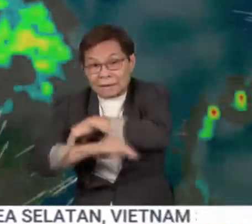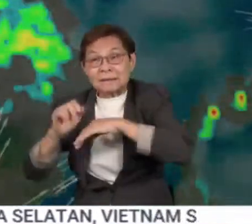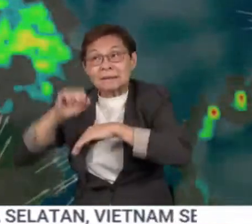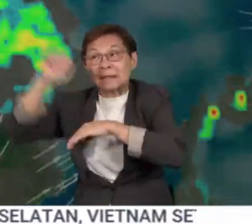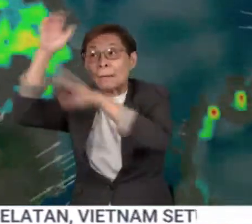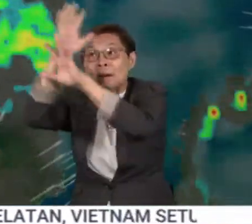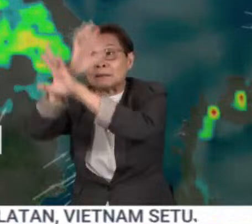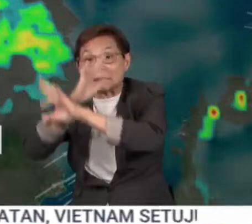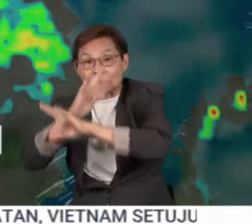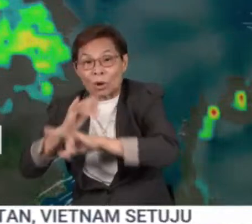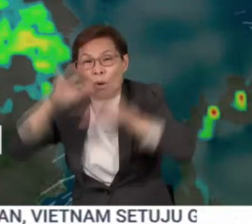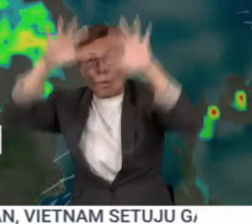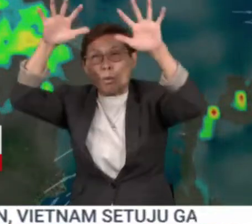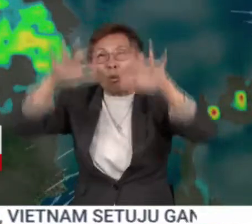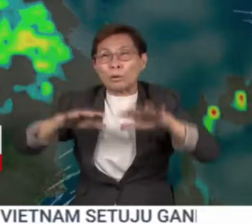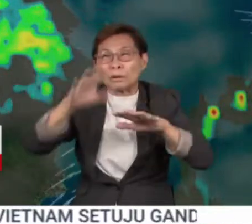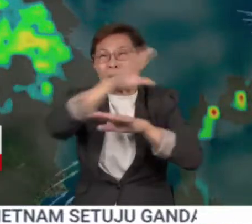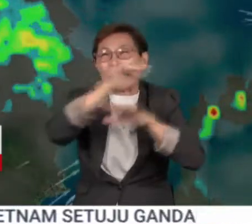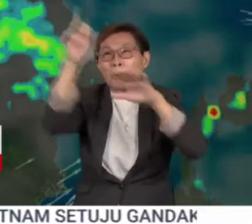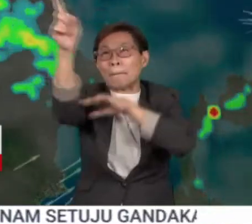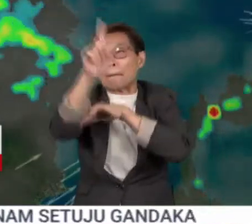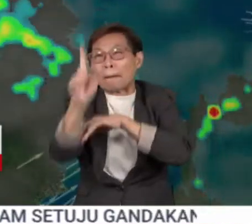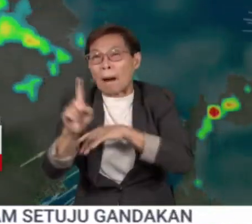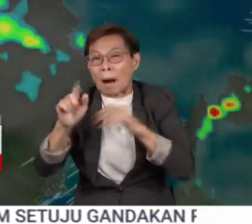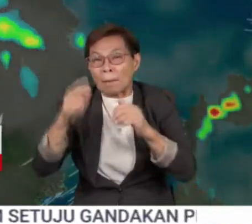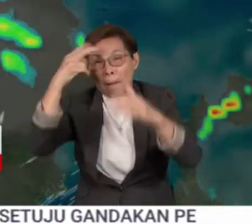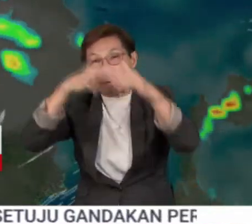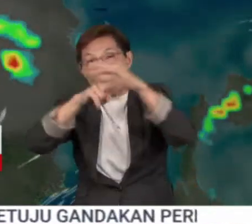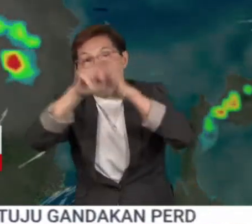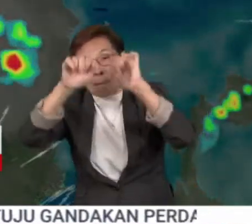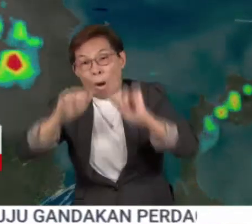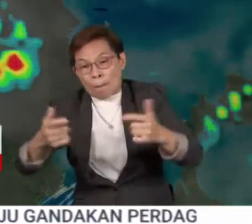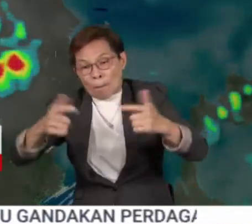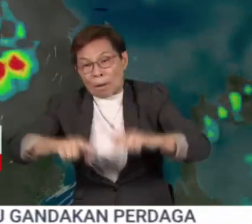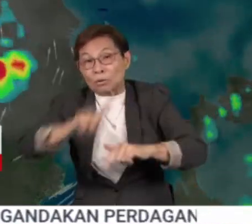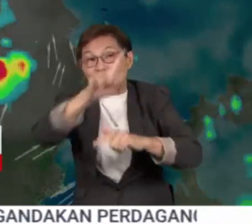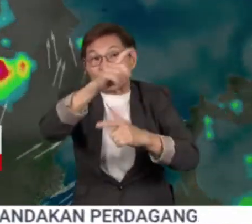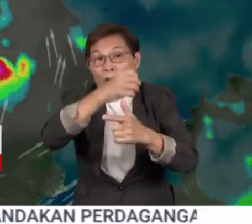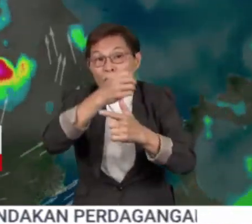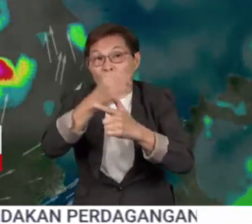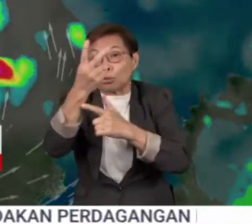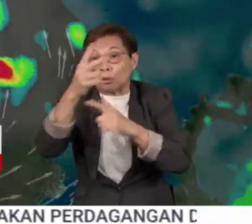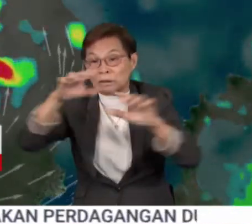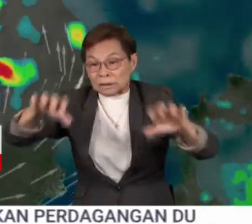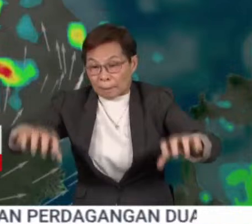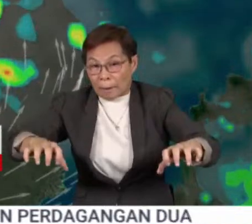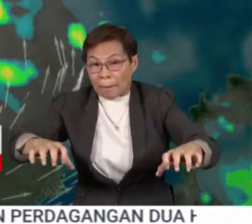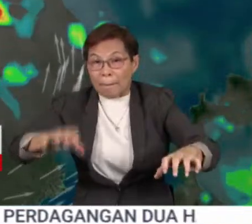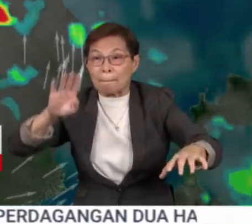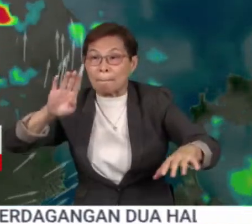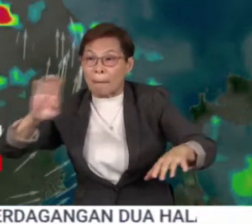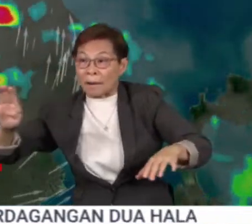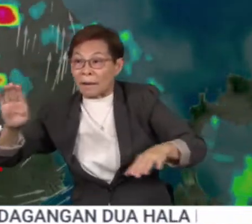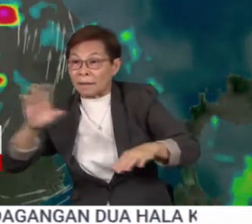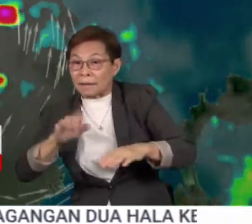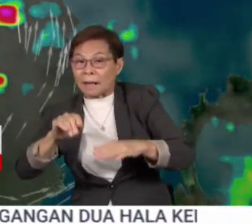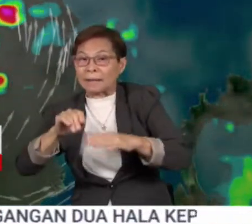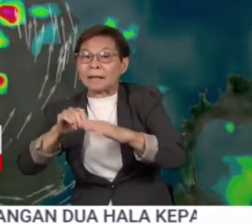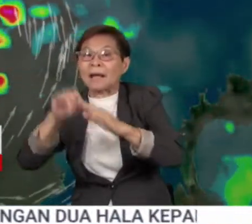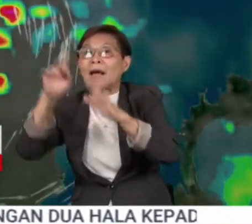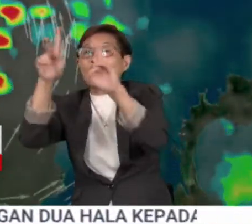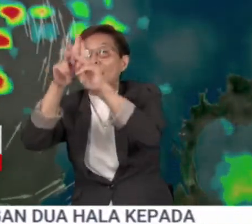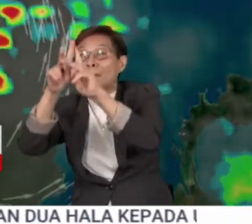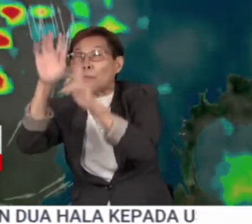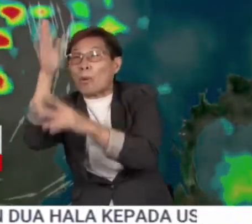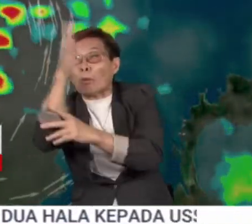Sabah dan Sarawak, hujan dan rebut petir hanya diramalkan boleh berlaku di satu dua tempat melibatkan di bahagian barat dan pedalaman negeri